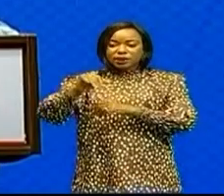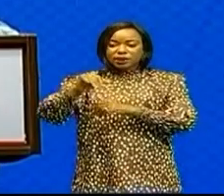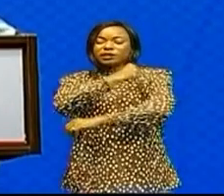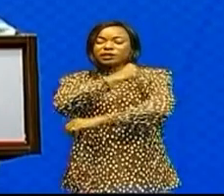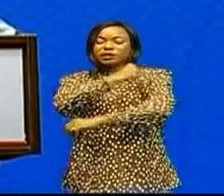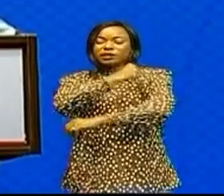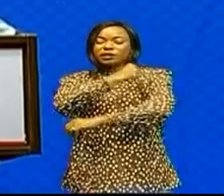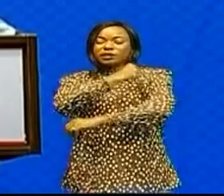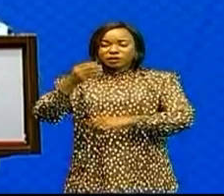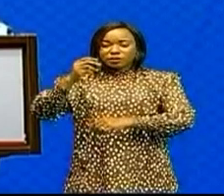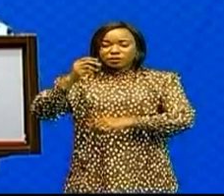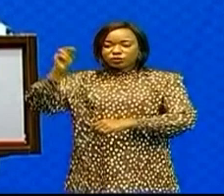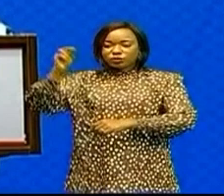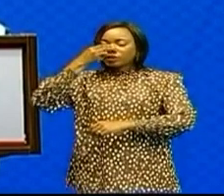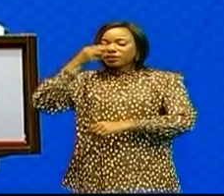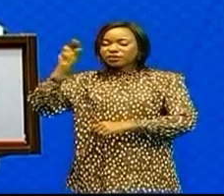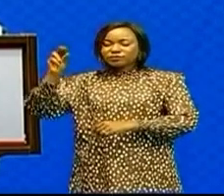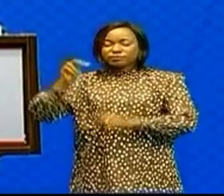Kivu.